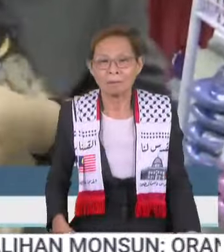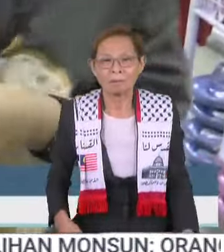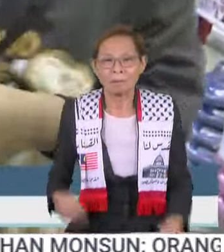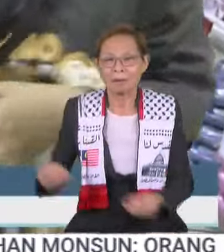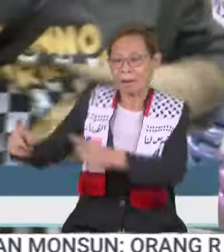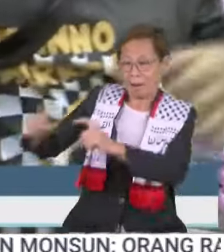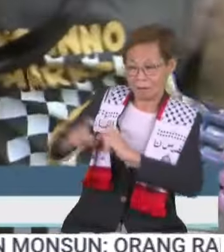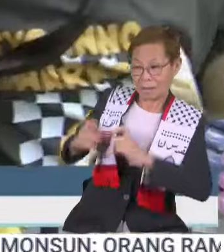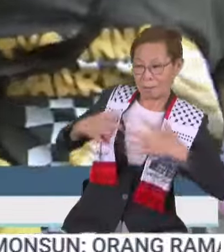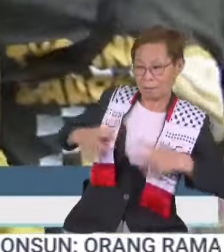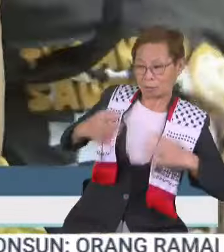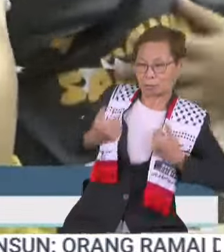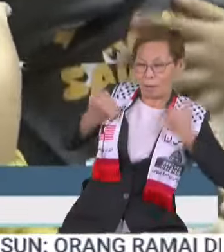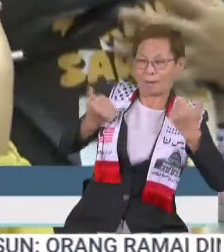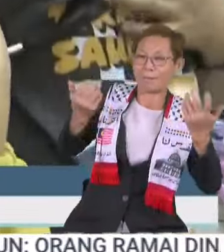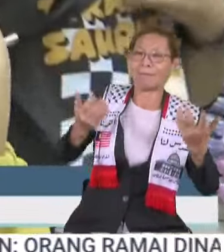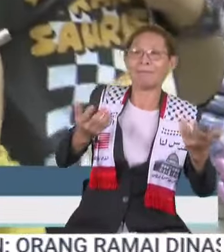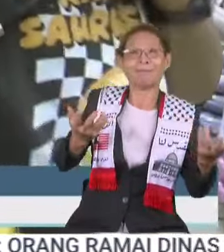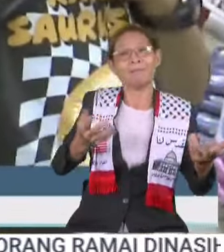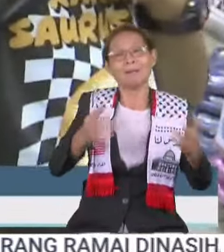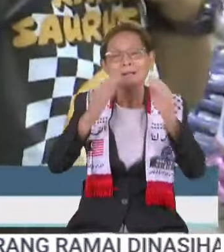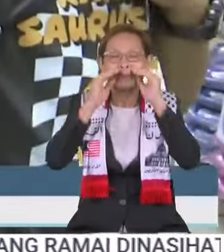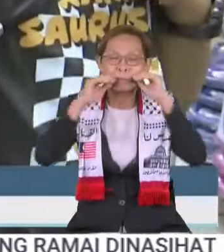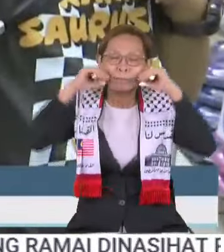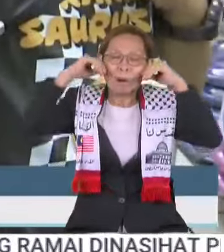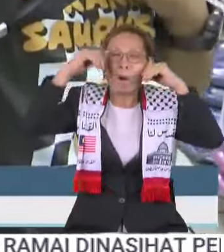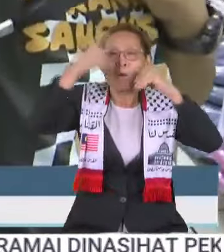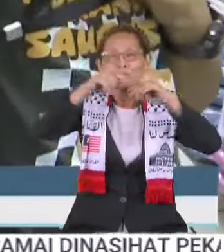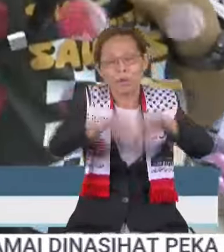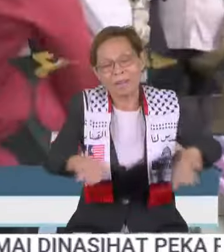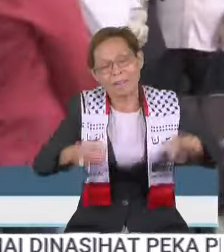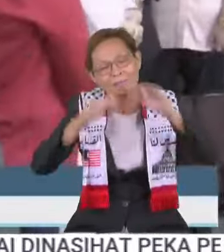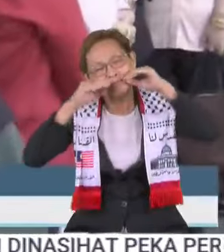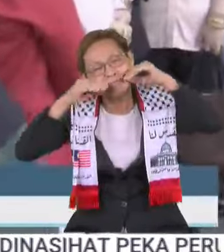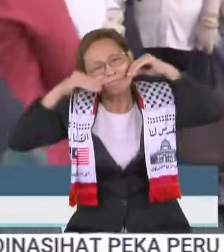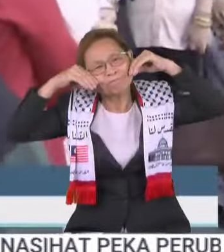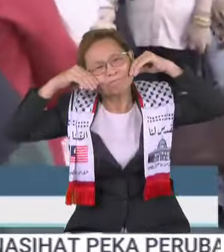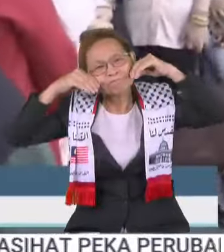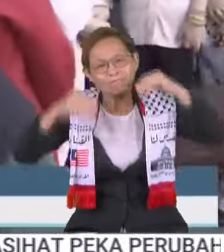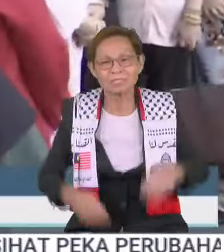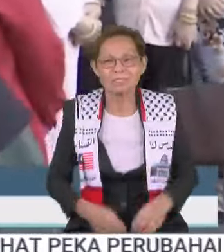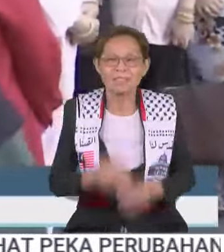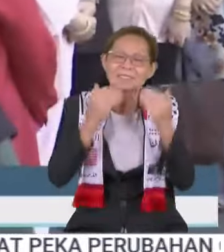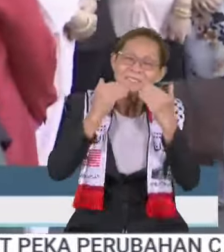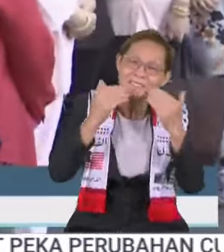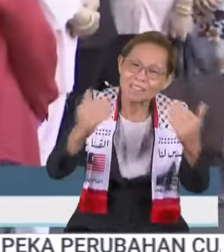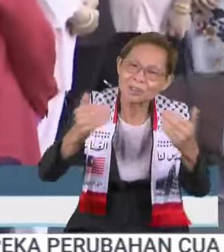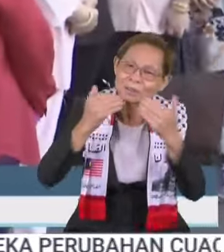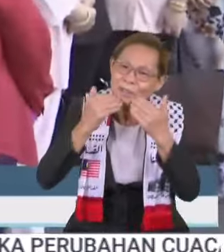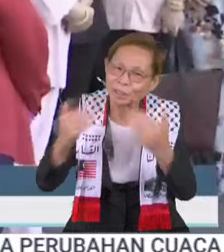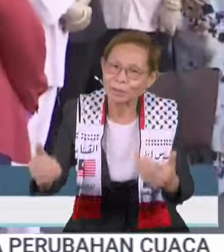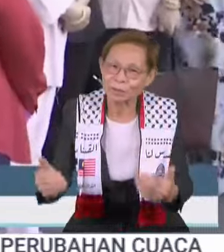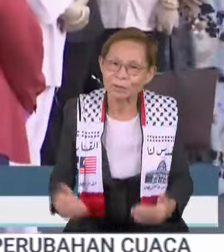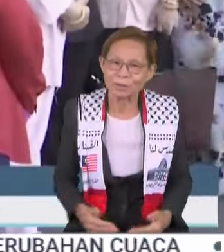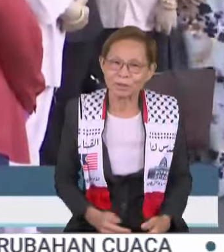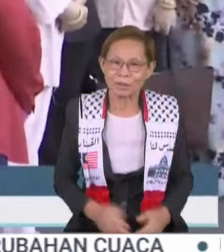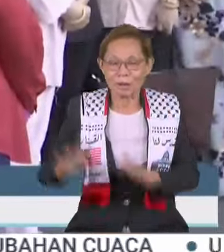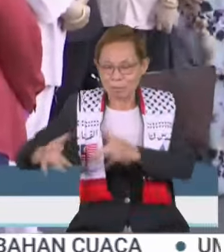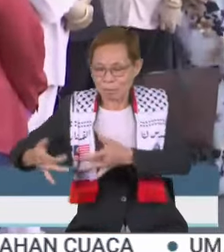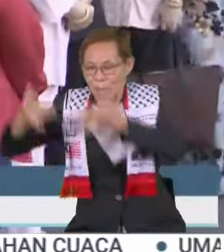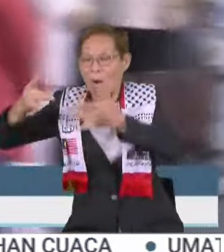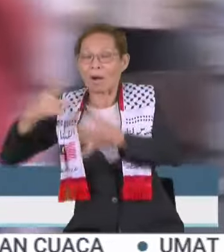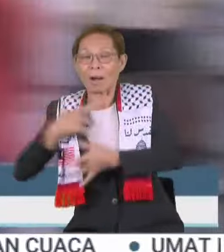orang kata senyuman terindahlah untuk anak. Terima kasih telah